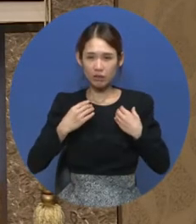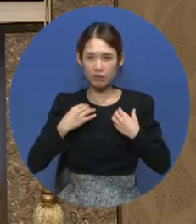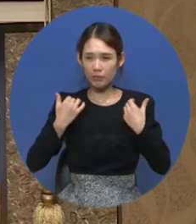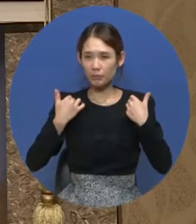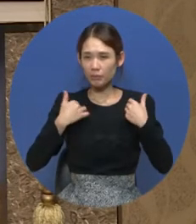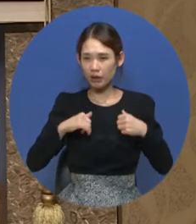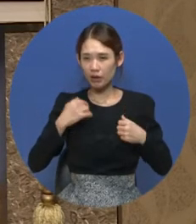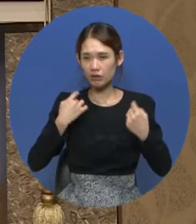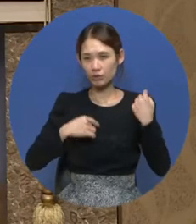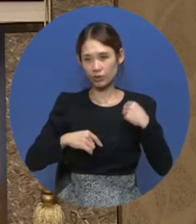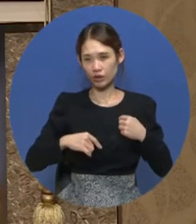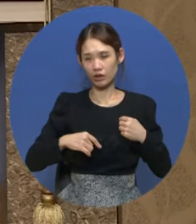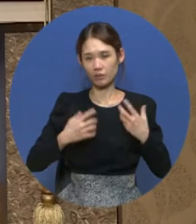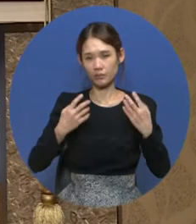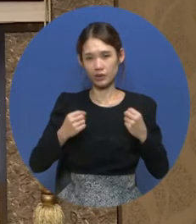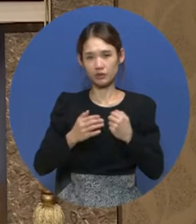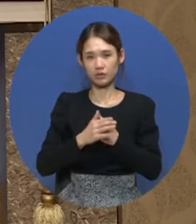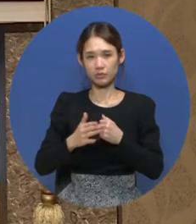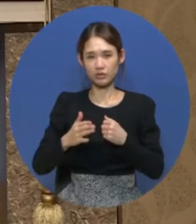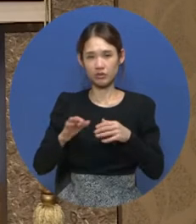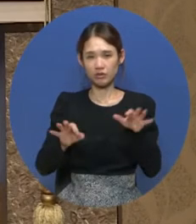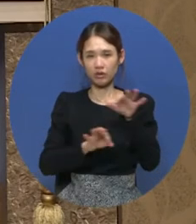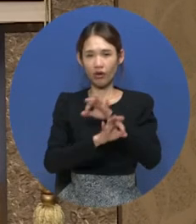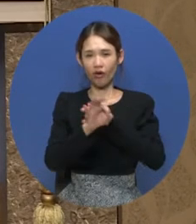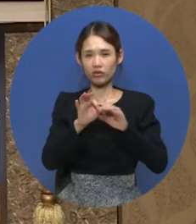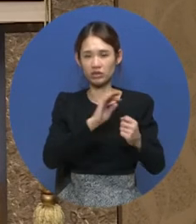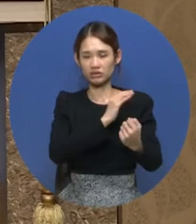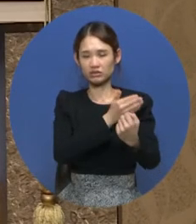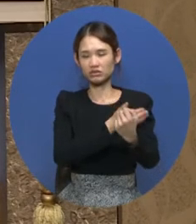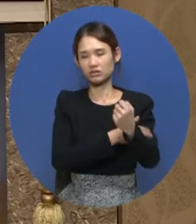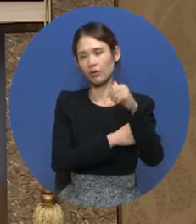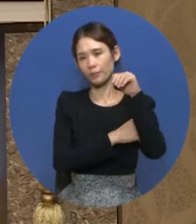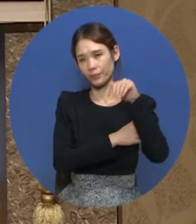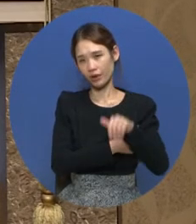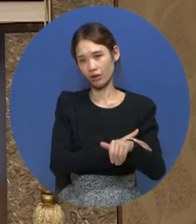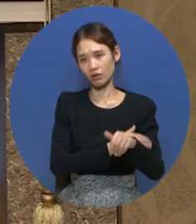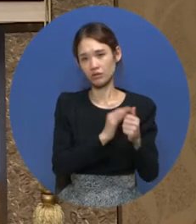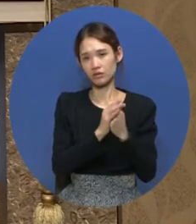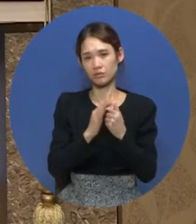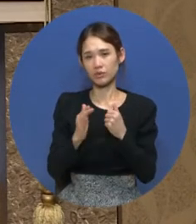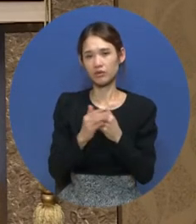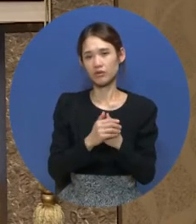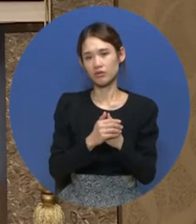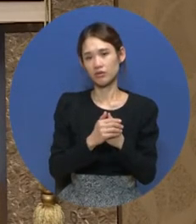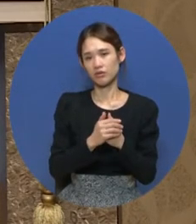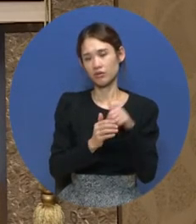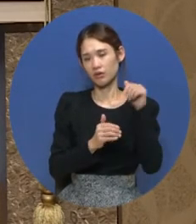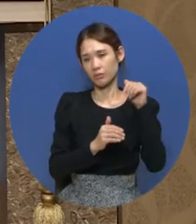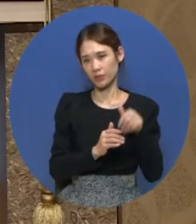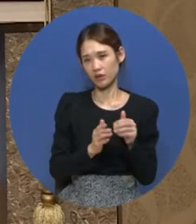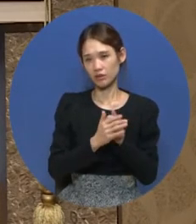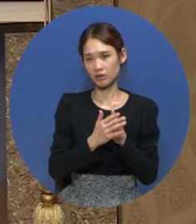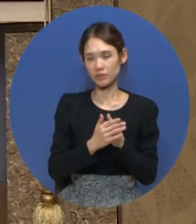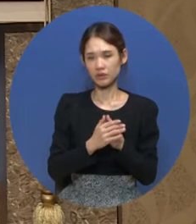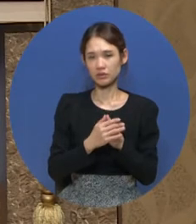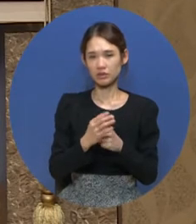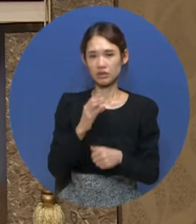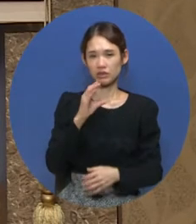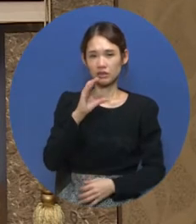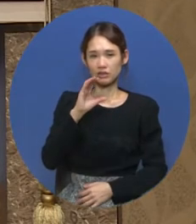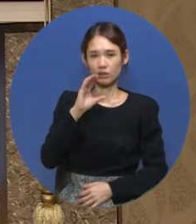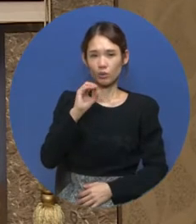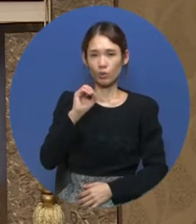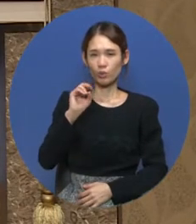그러다 보니까 경제력이 상실을 했어요 경제론 상실 때문에 그러한 산소 공급장치 를 받을 수 있는